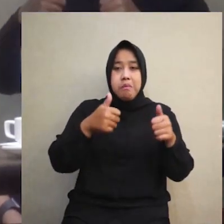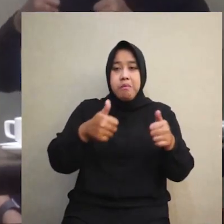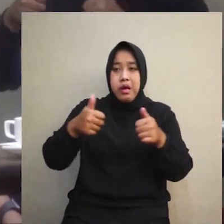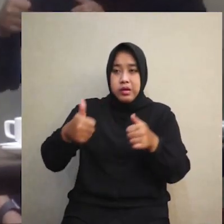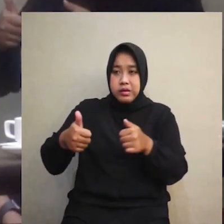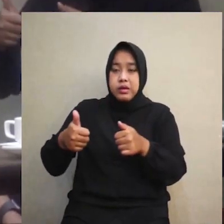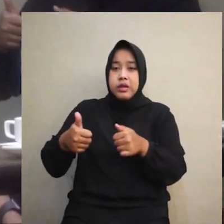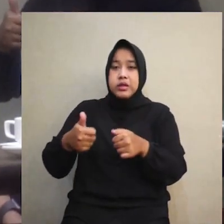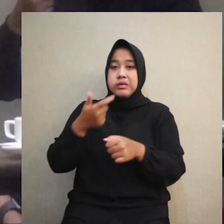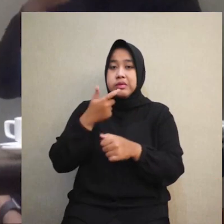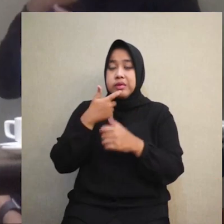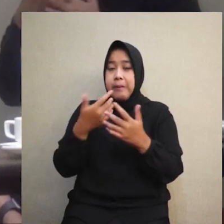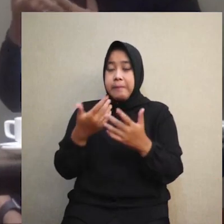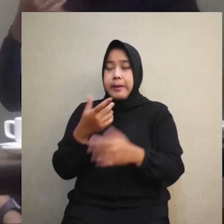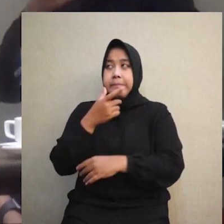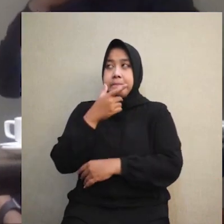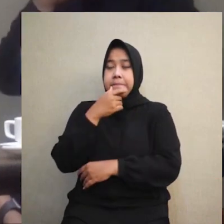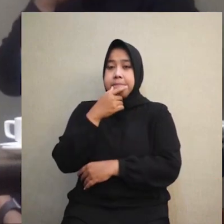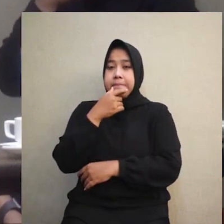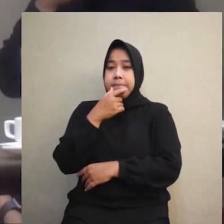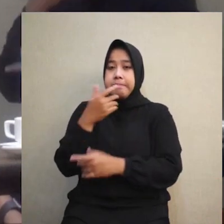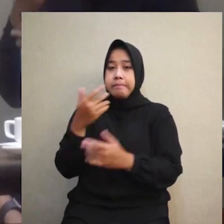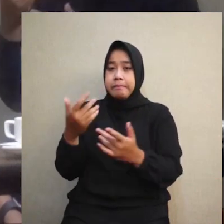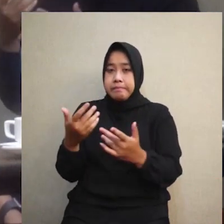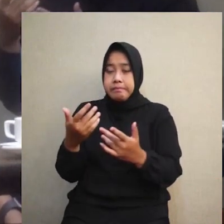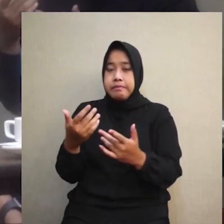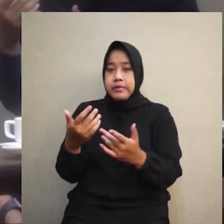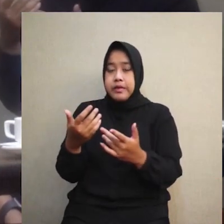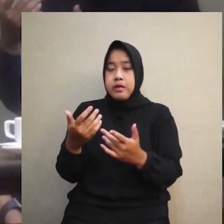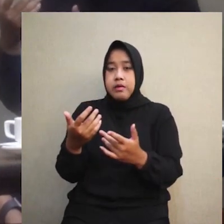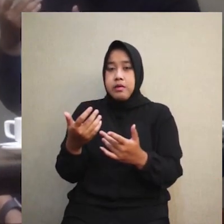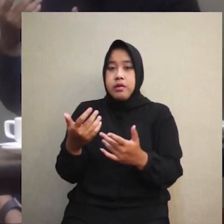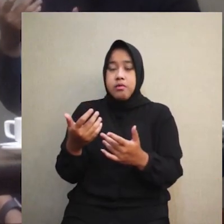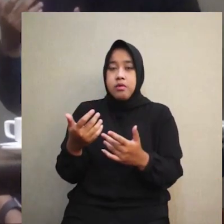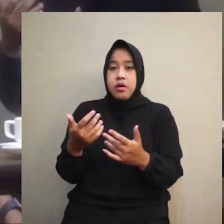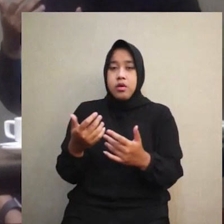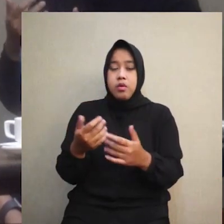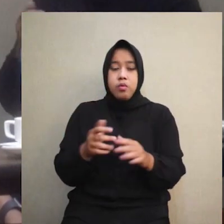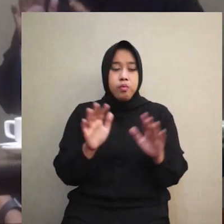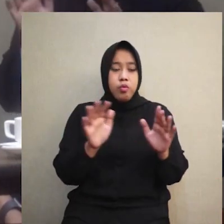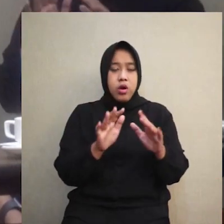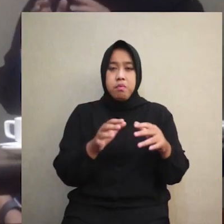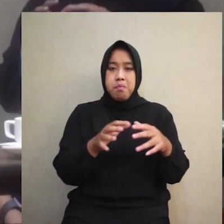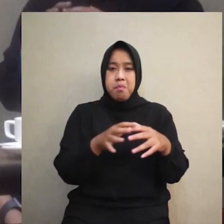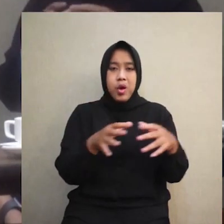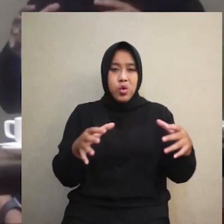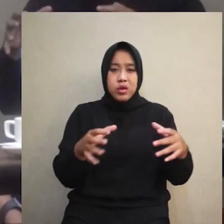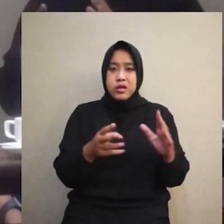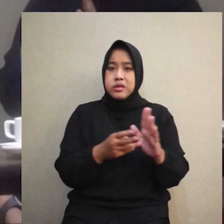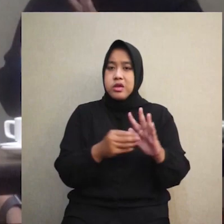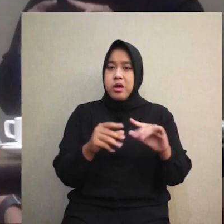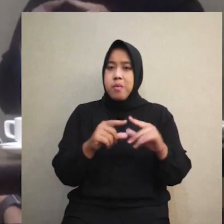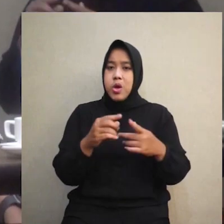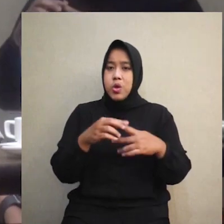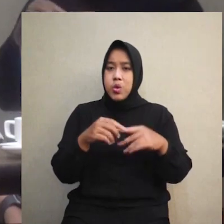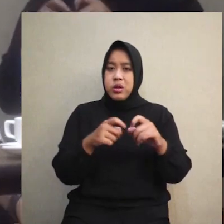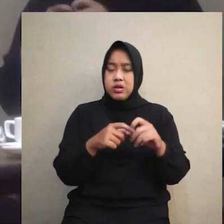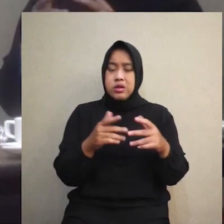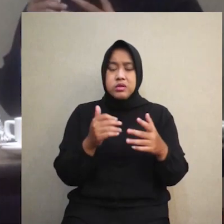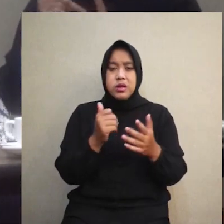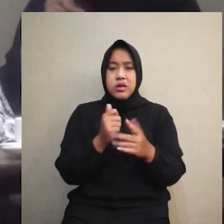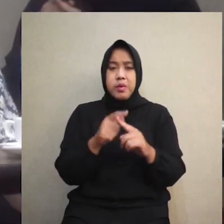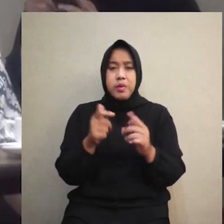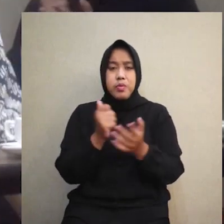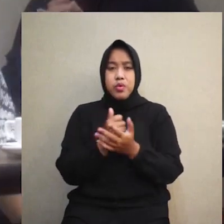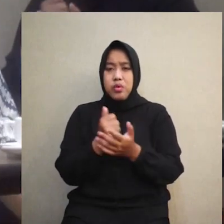mana itu adalah mayoritas bukan mayoritas ya bahkan sangat mayoritas